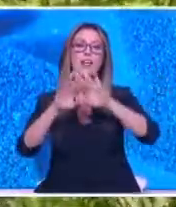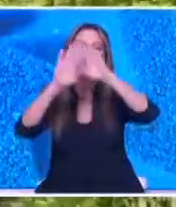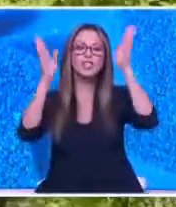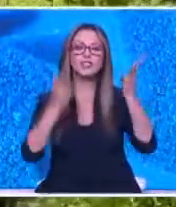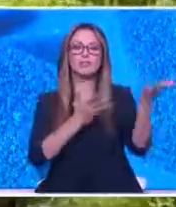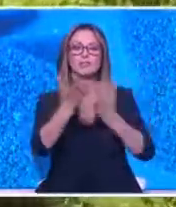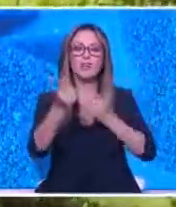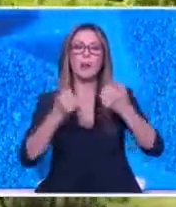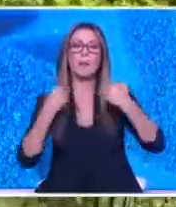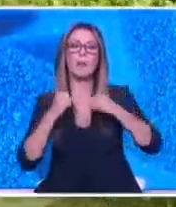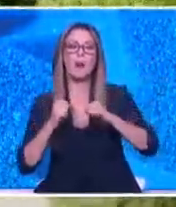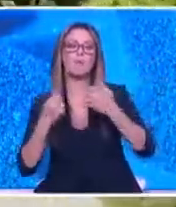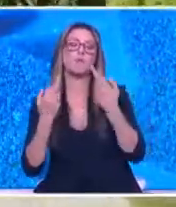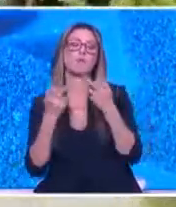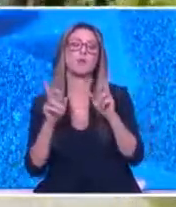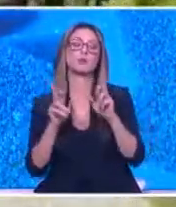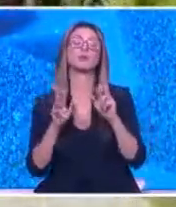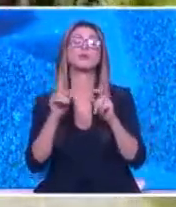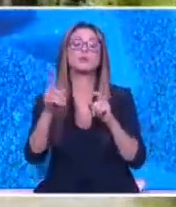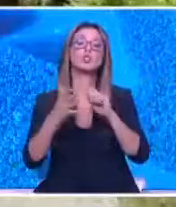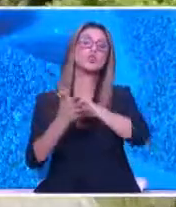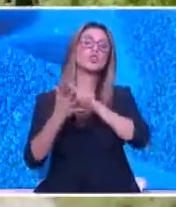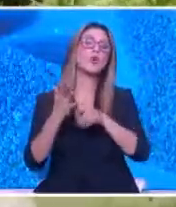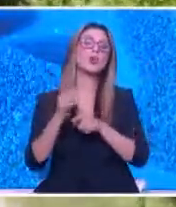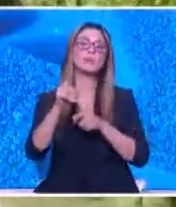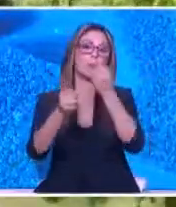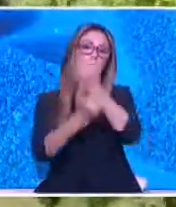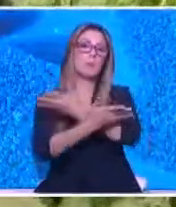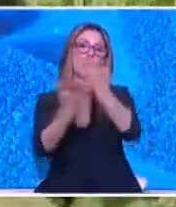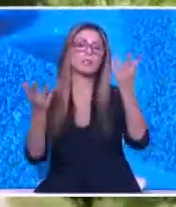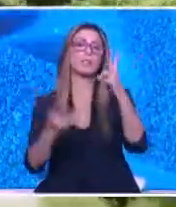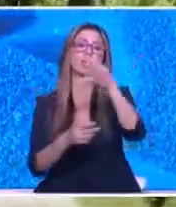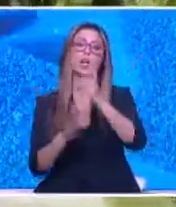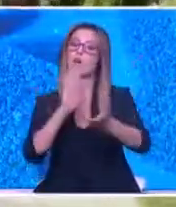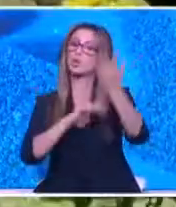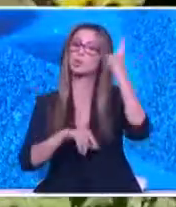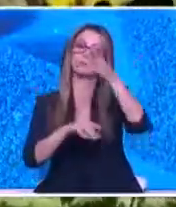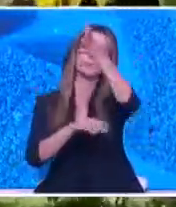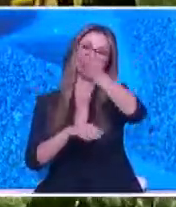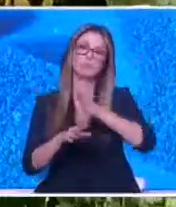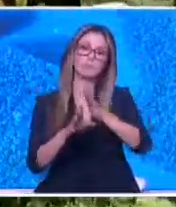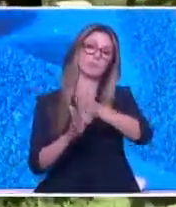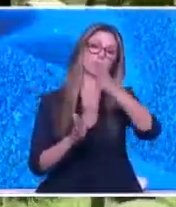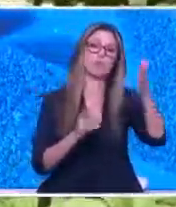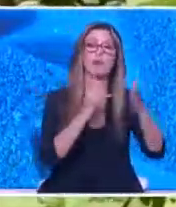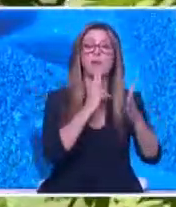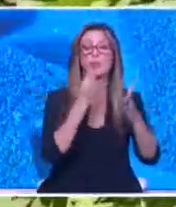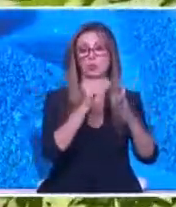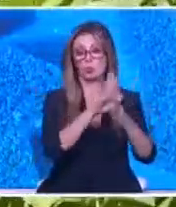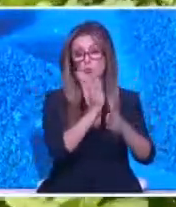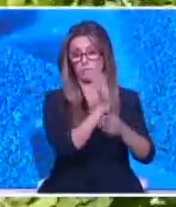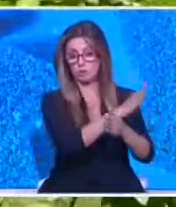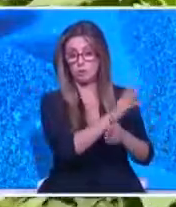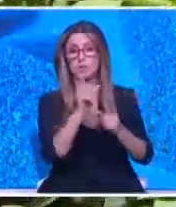park artık bomboş. Taliban yönetimi Babür bahçelerini 2 ay önce bir kısmı sadece kadınlar ve çocuklar,